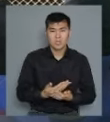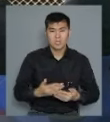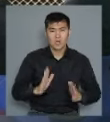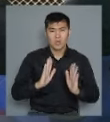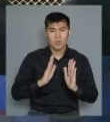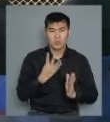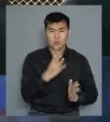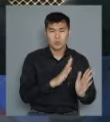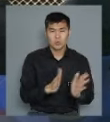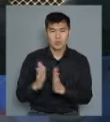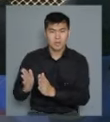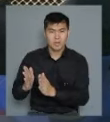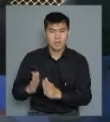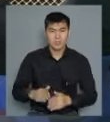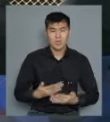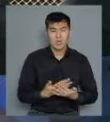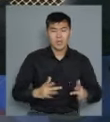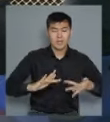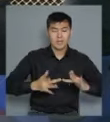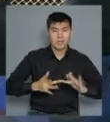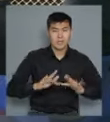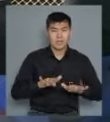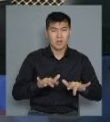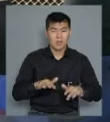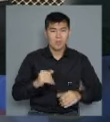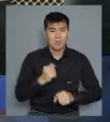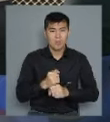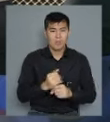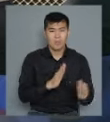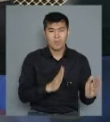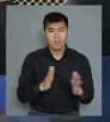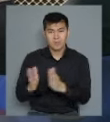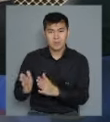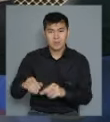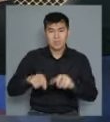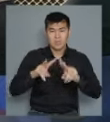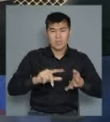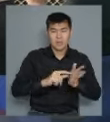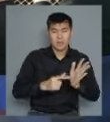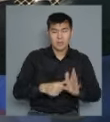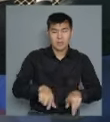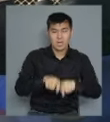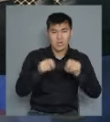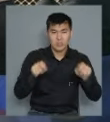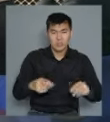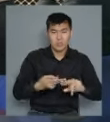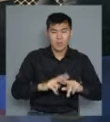бағытта, яғни IT бағыттары бойынша технопарк ашылып жатыр. Бұл